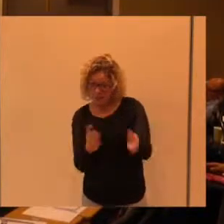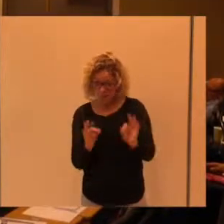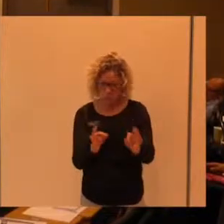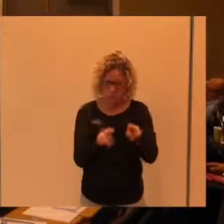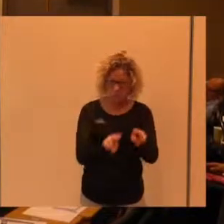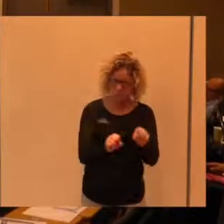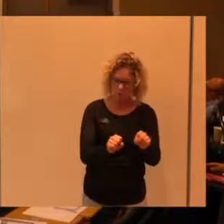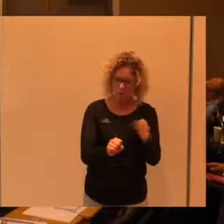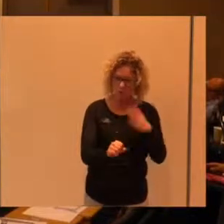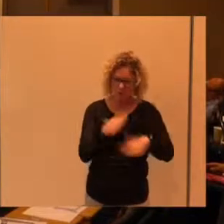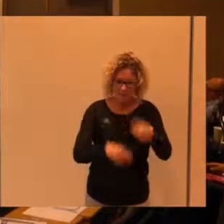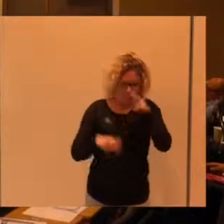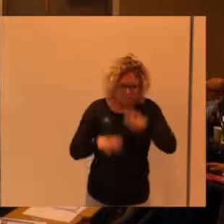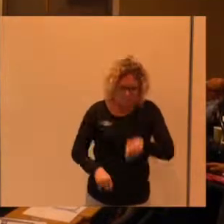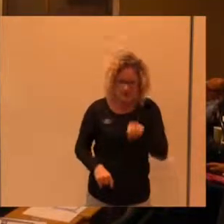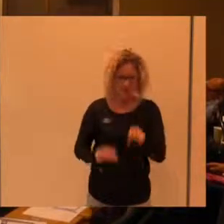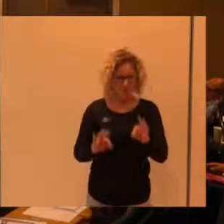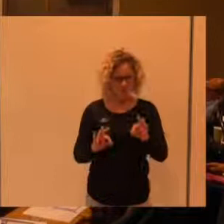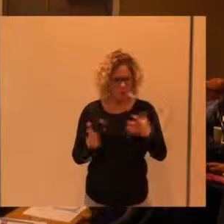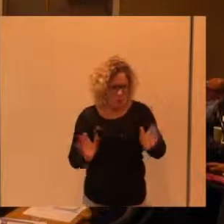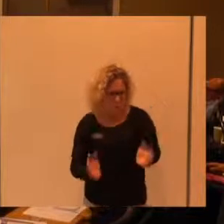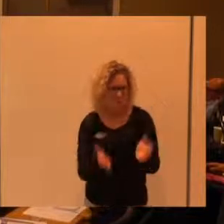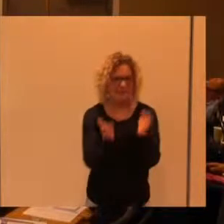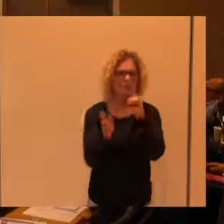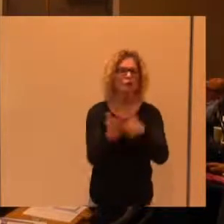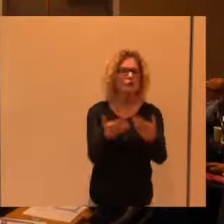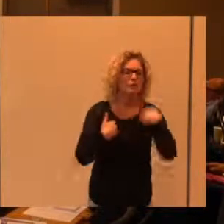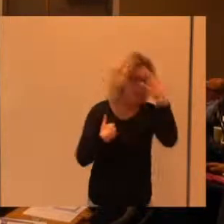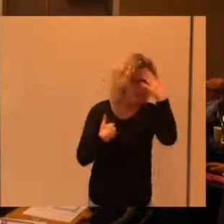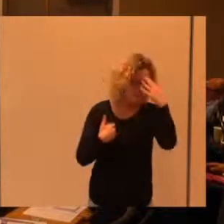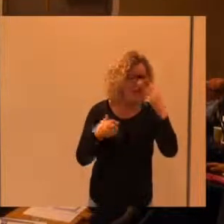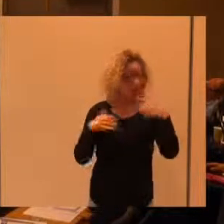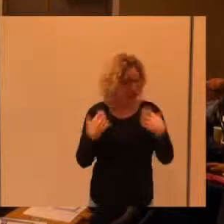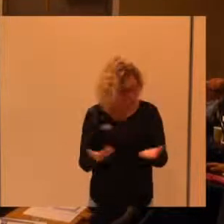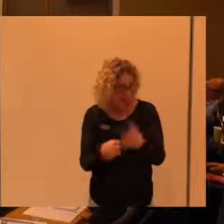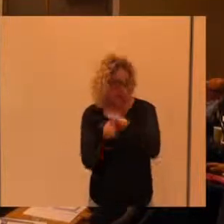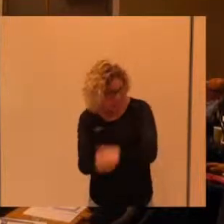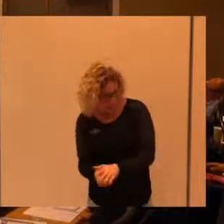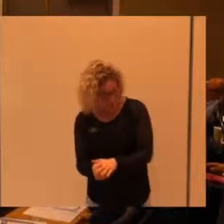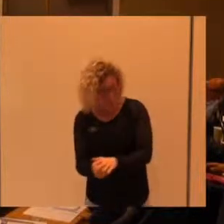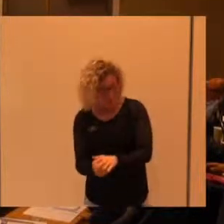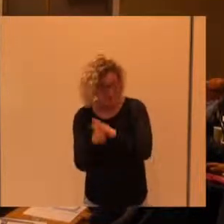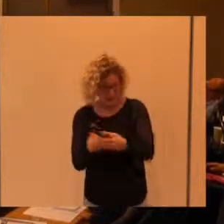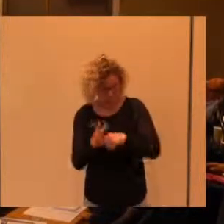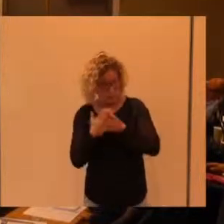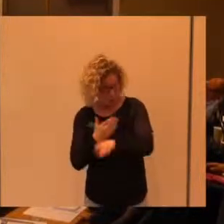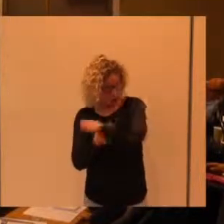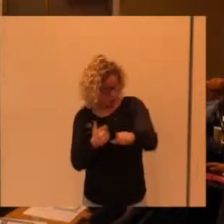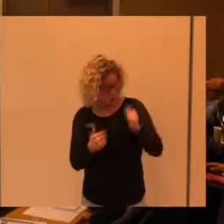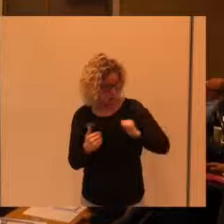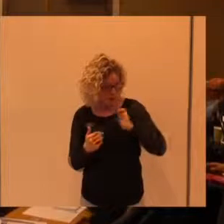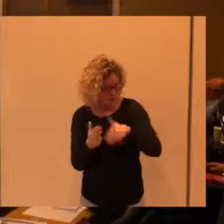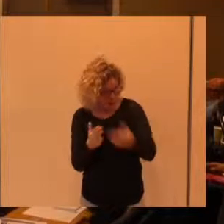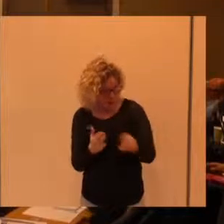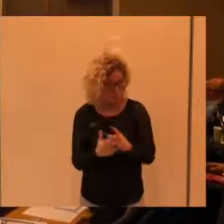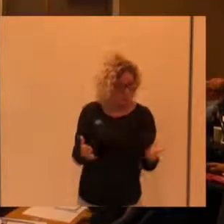exempel? Vad är det man ska driva fram för att få veta om diskrimineringslagen skyddar personer som